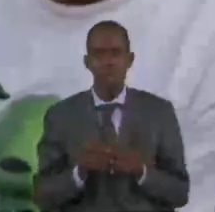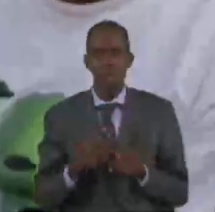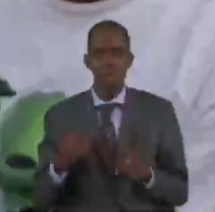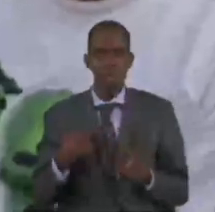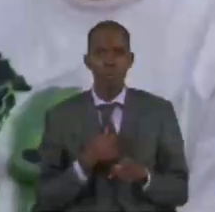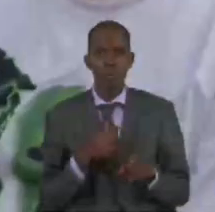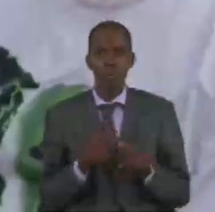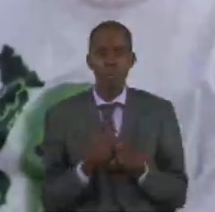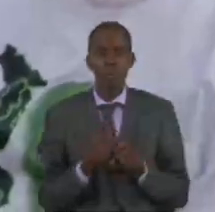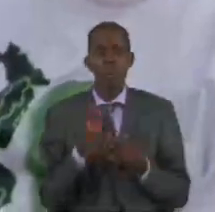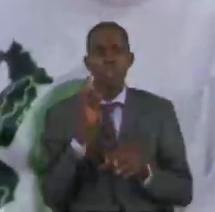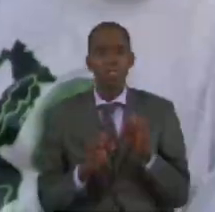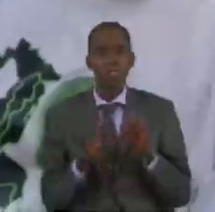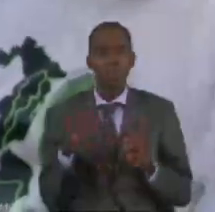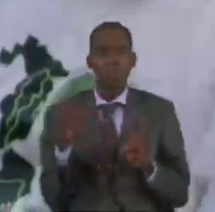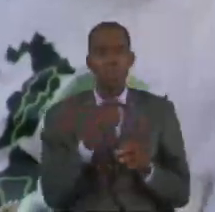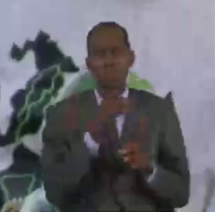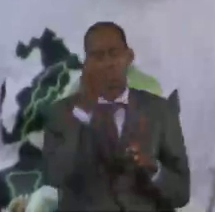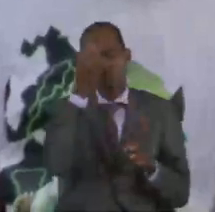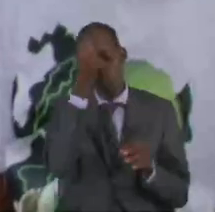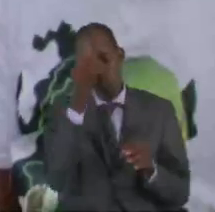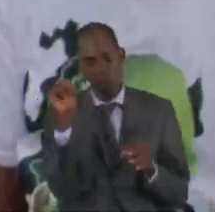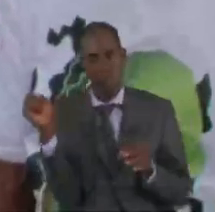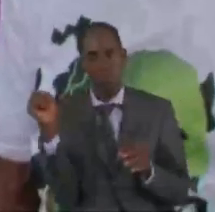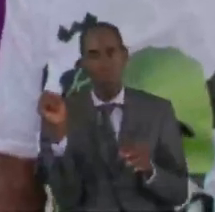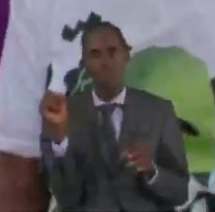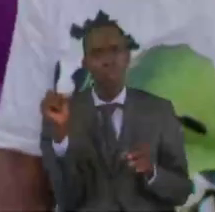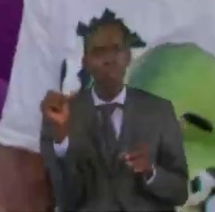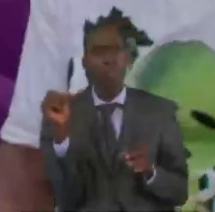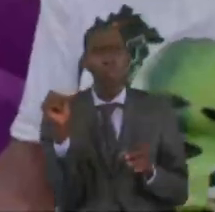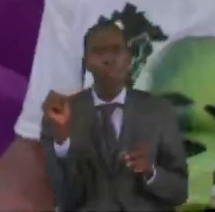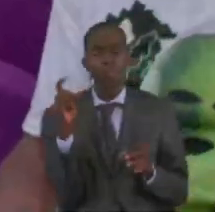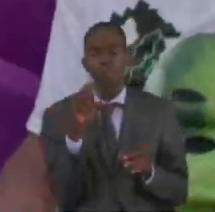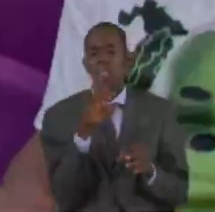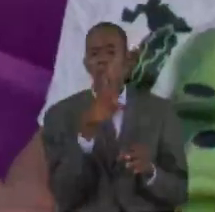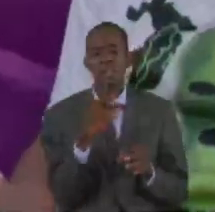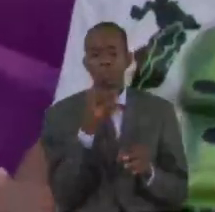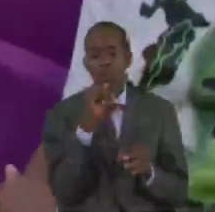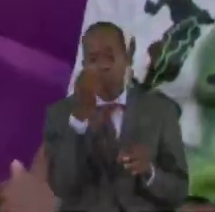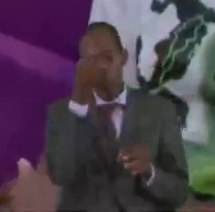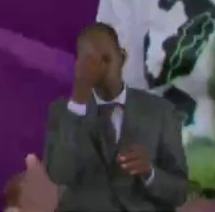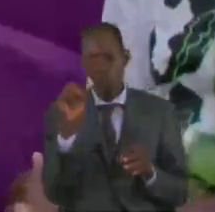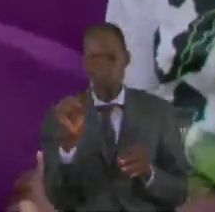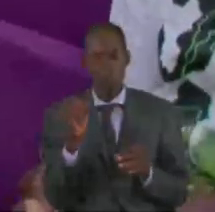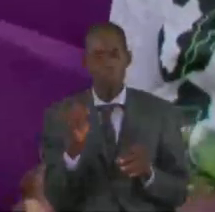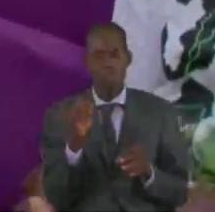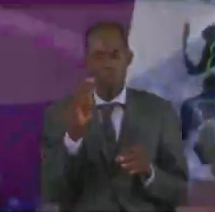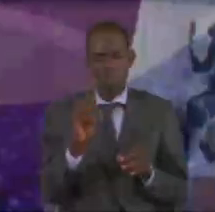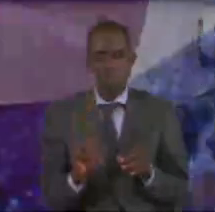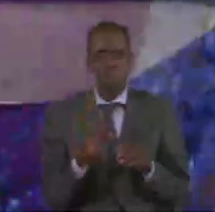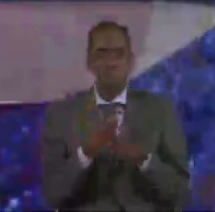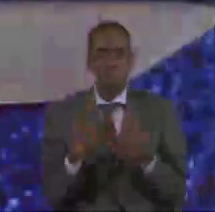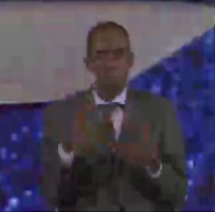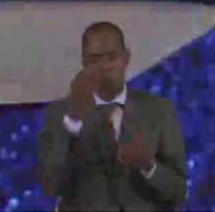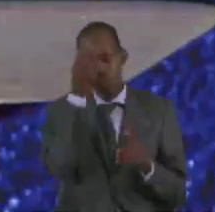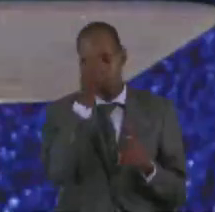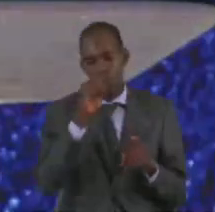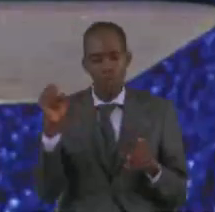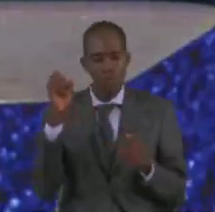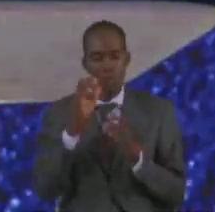s'il désobéit à l'évangile que s'ils désobéissent à l'évangile que lui Paul prêche,